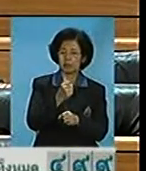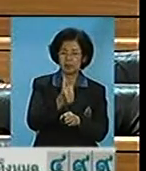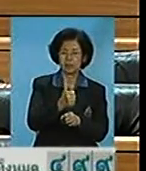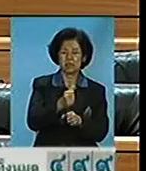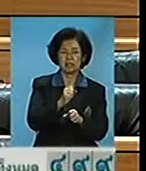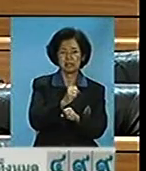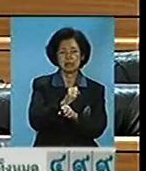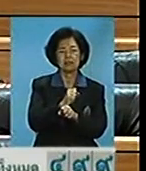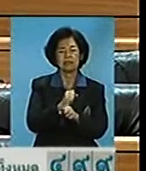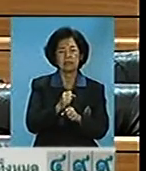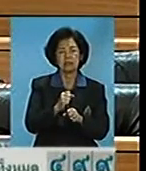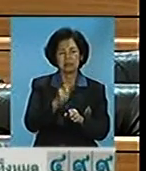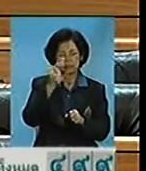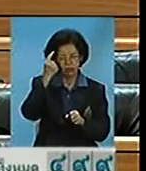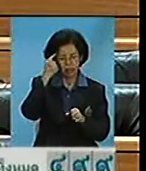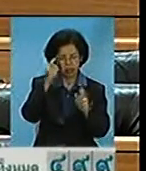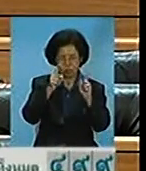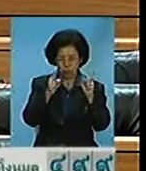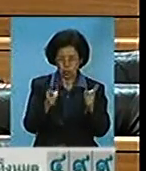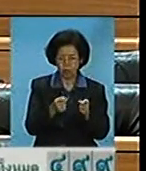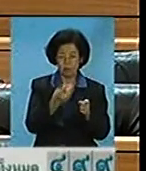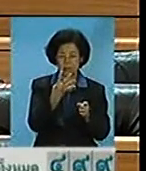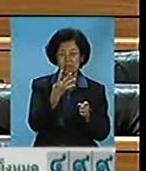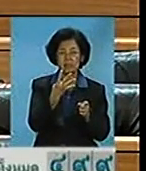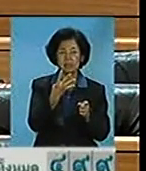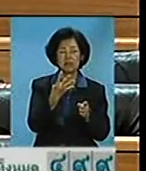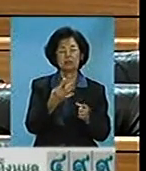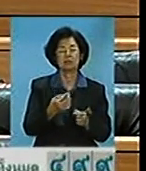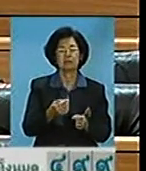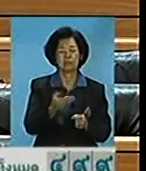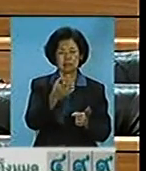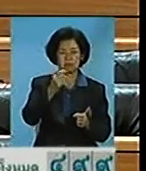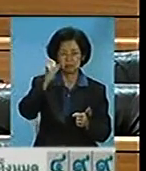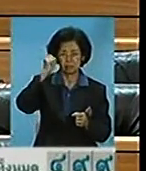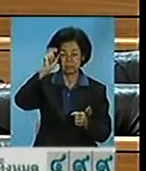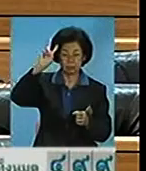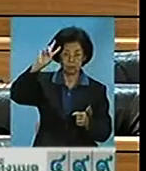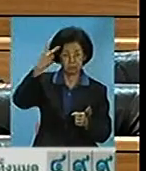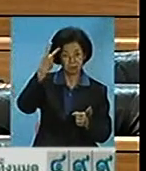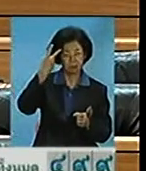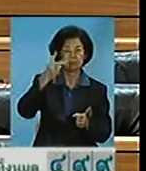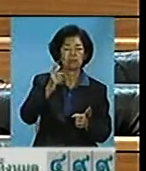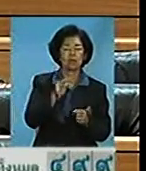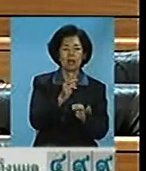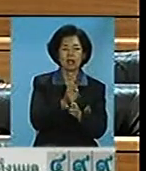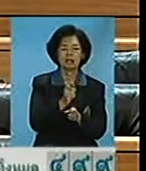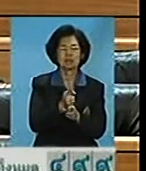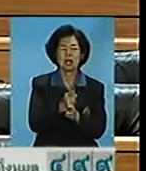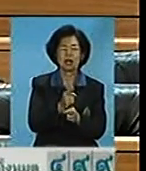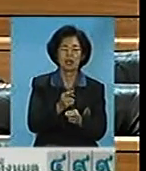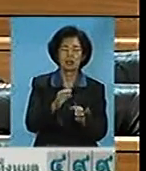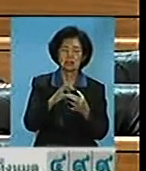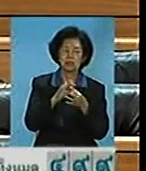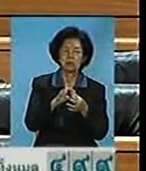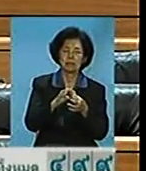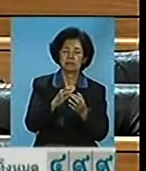ล้วก็เชื่อว่าวงเล็บ4ท่านอาจจะเข้าใจประเด็นผิดว่าเป็นการรักษาเสถียรภาพราคาไม้ย